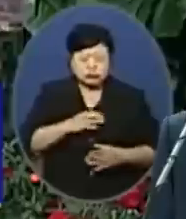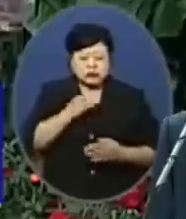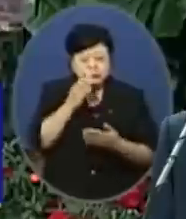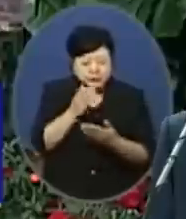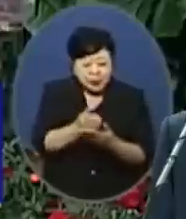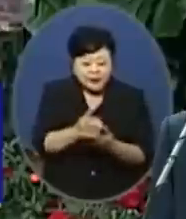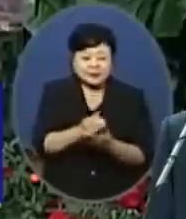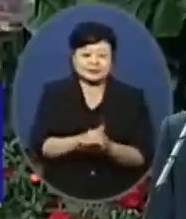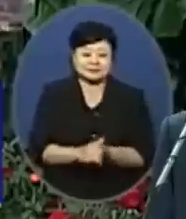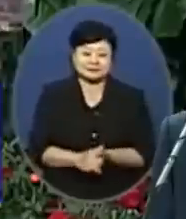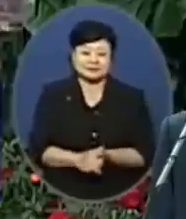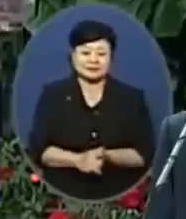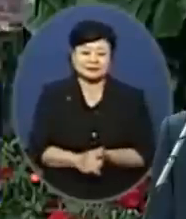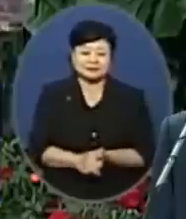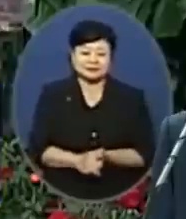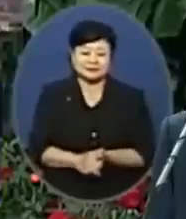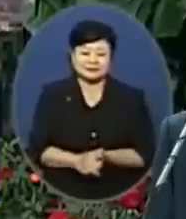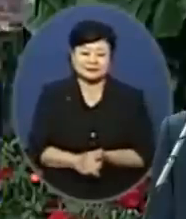두려워하지도 말라 하라.